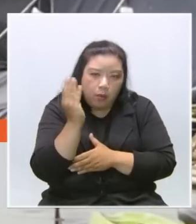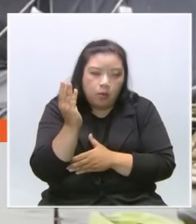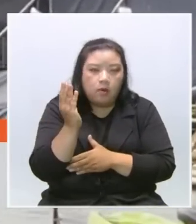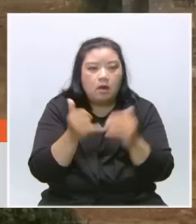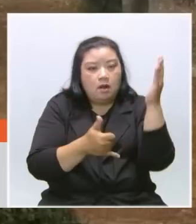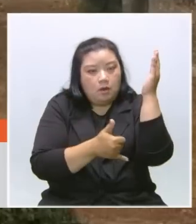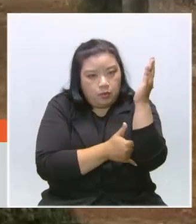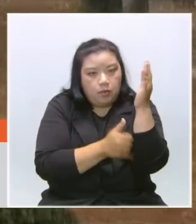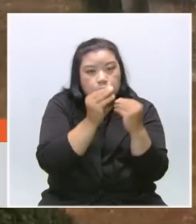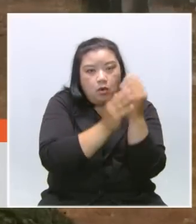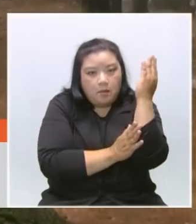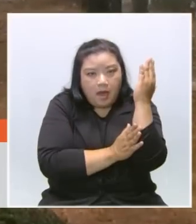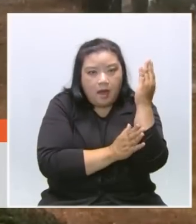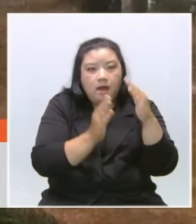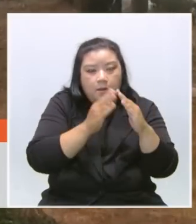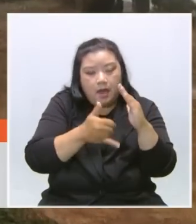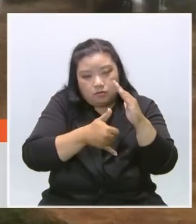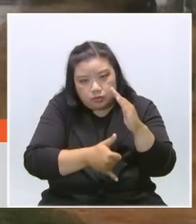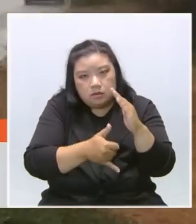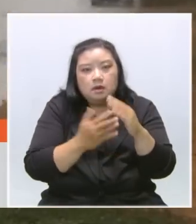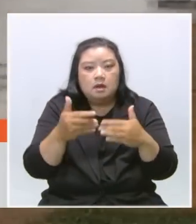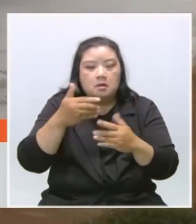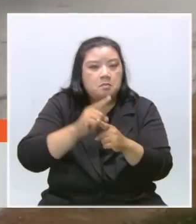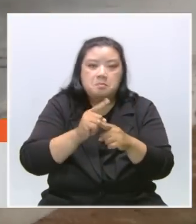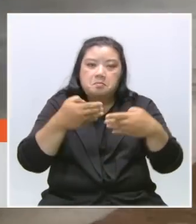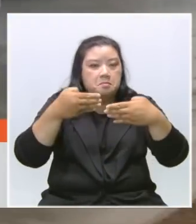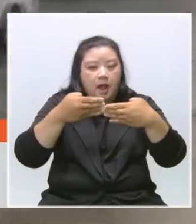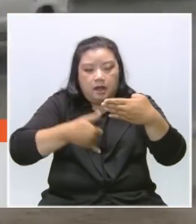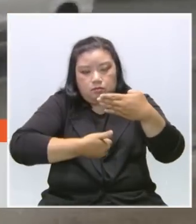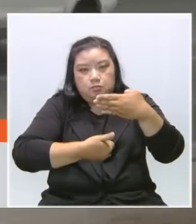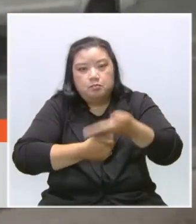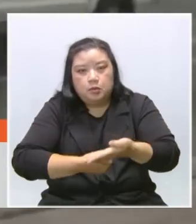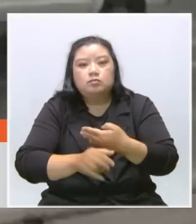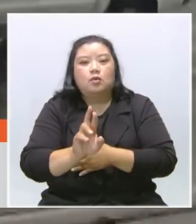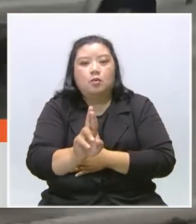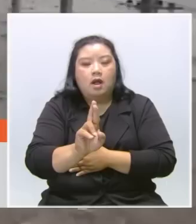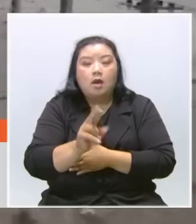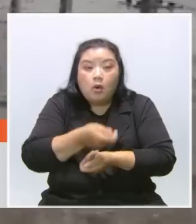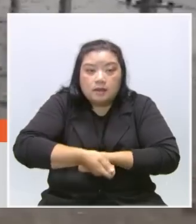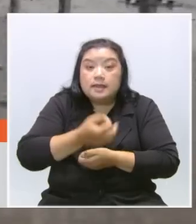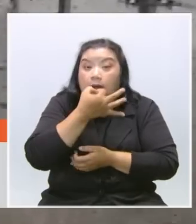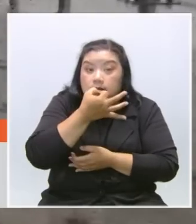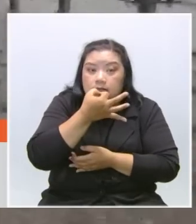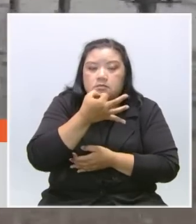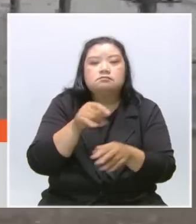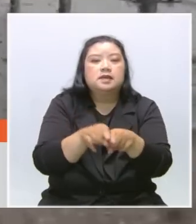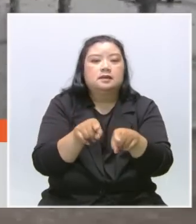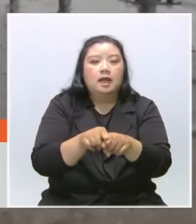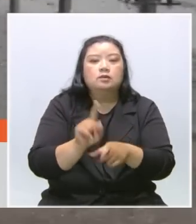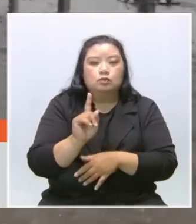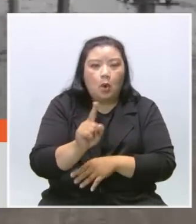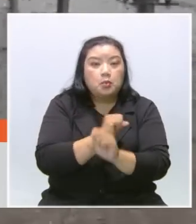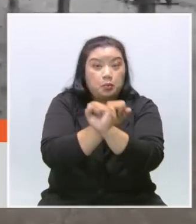ต้นไม้ใหญ่ สิงปลุกสร้าง และป้ายโฆษณาที่ไม่แ็งแรงสำหรบพี่น้องเกษตรกรค่ะ ก็ควรเตรียมการป้องกัน